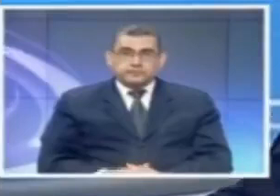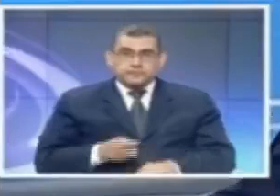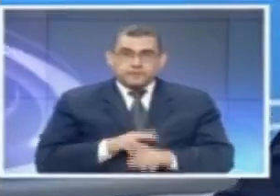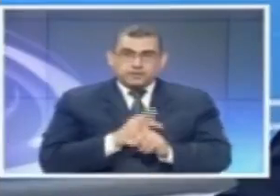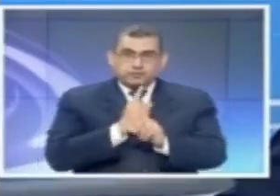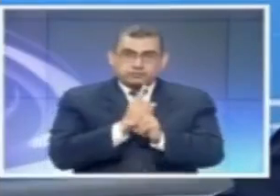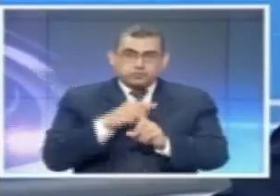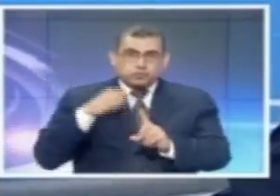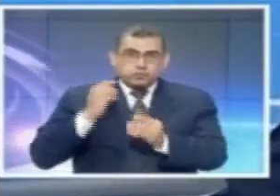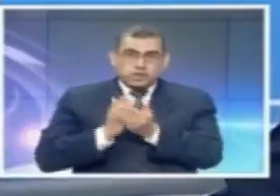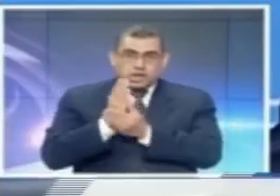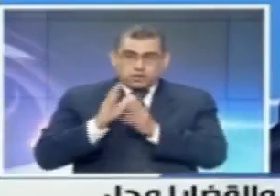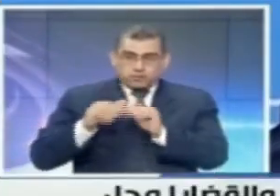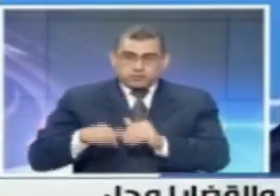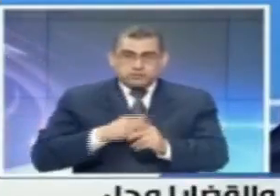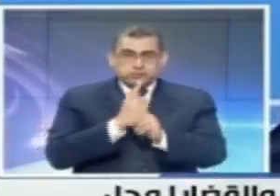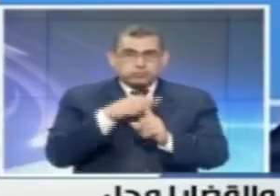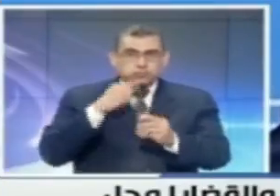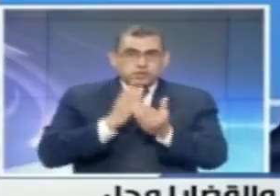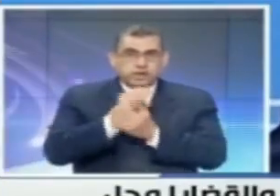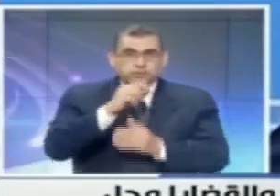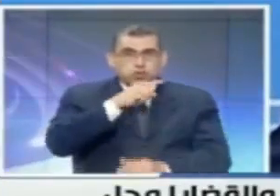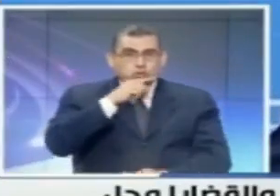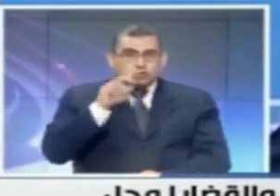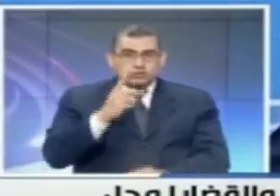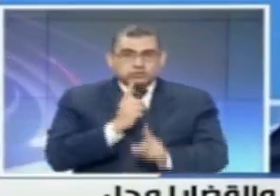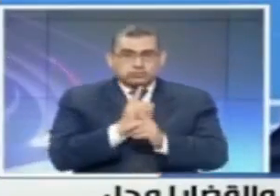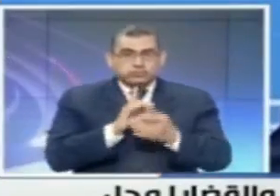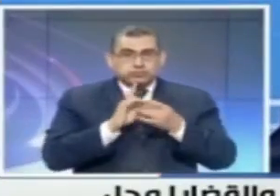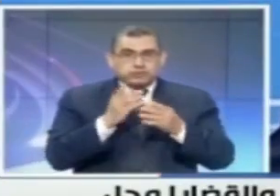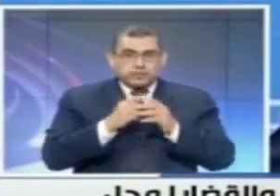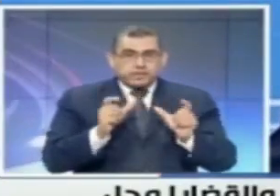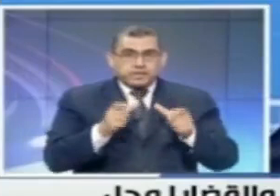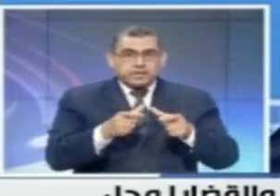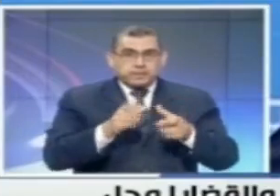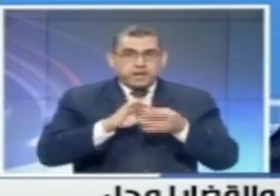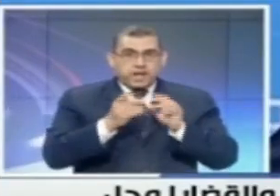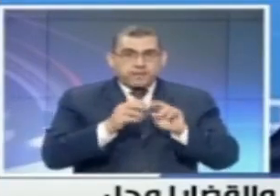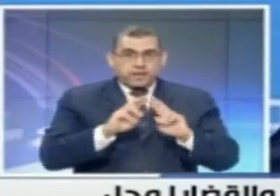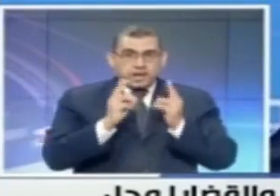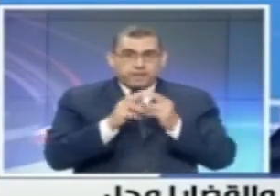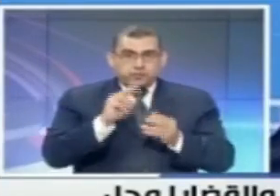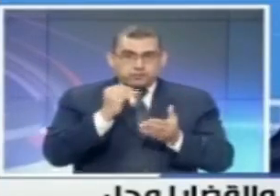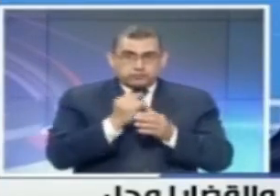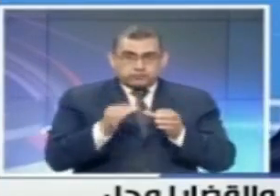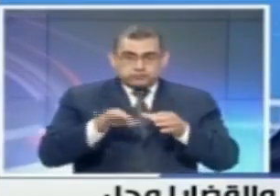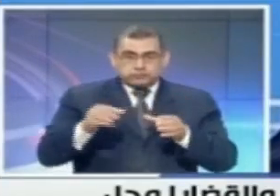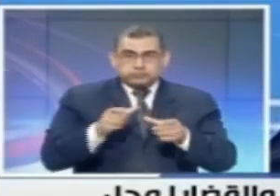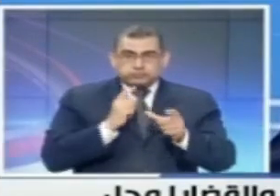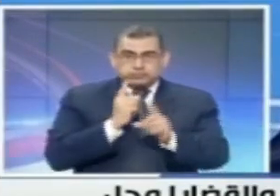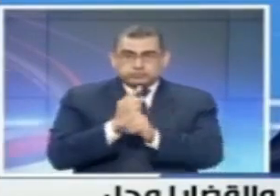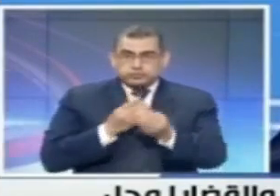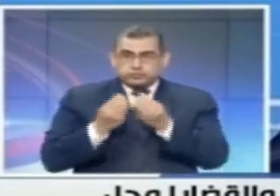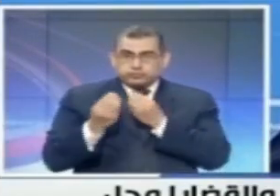كما التقى وزير الخارجية سامح شكري بنظيره الروسي سيرجي لافاروف، وذلك في على هامش